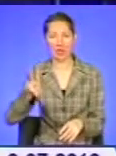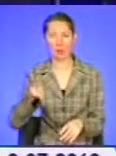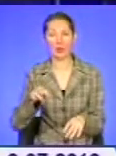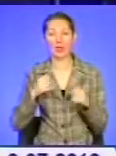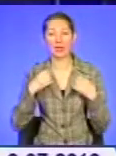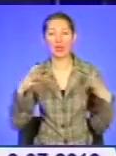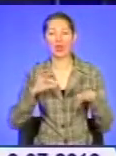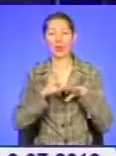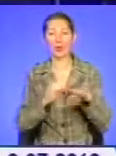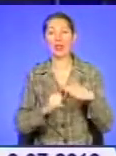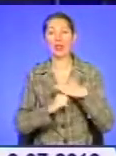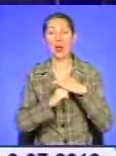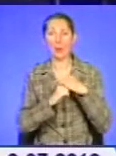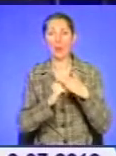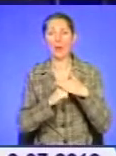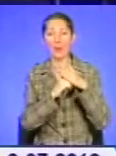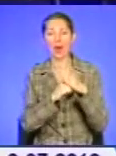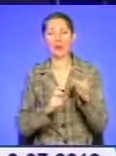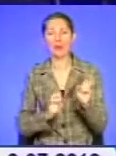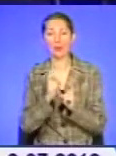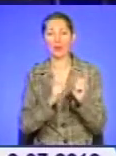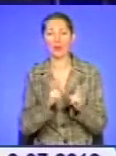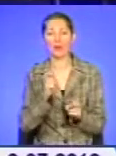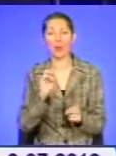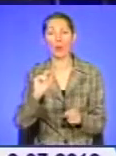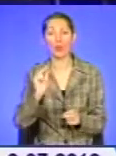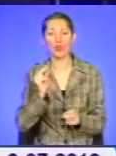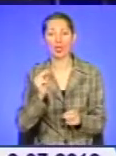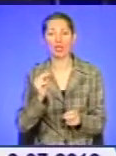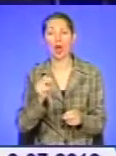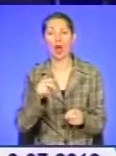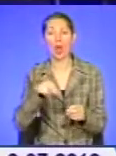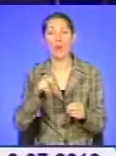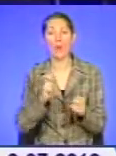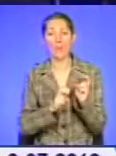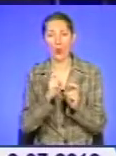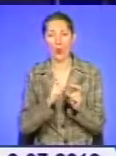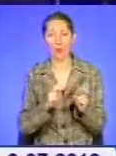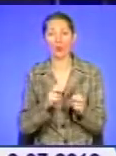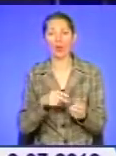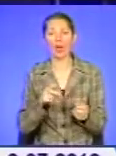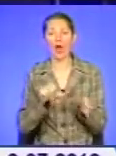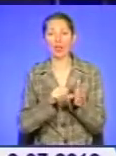базі підприємства «Бучач Агрохлібпром», під час якого учасники оглянули сходи елітних